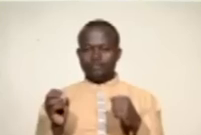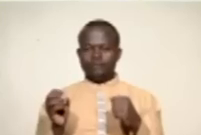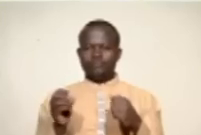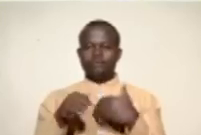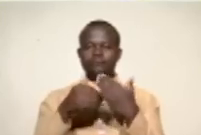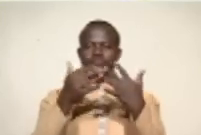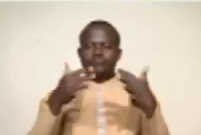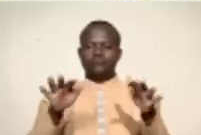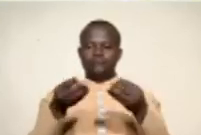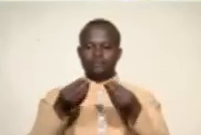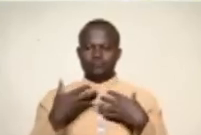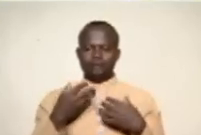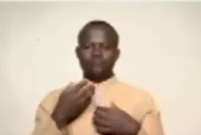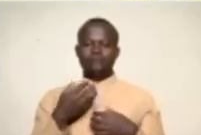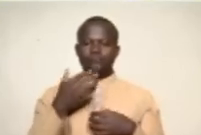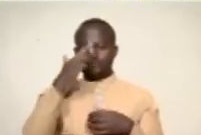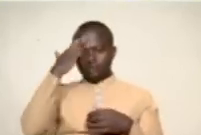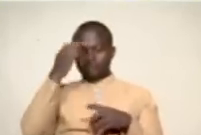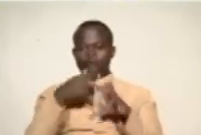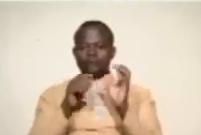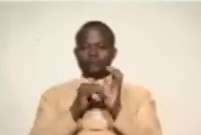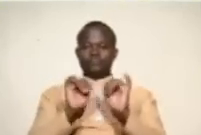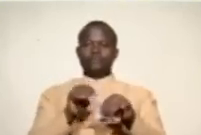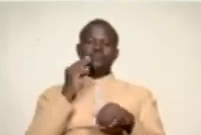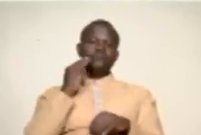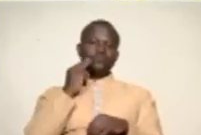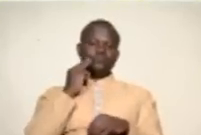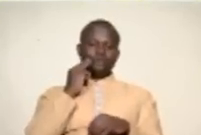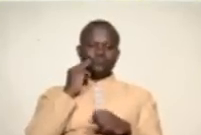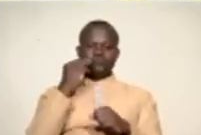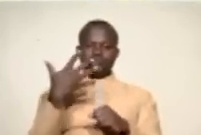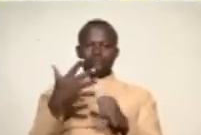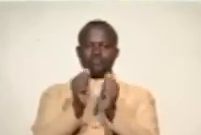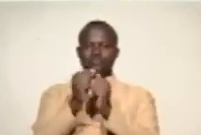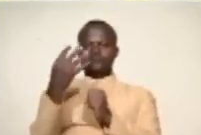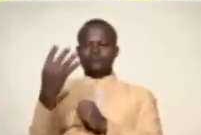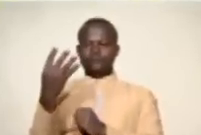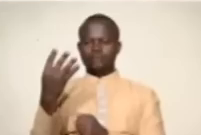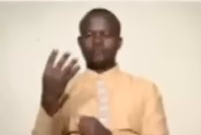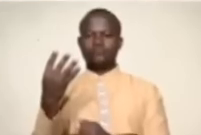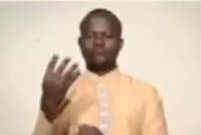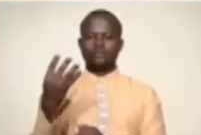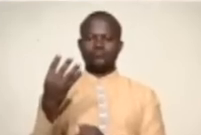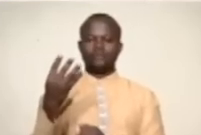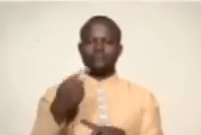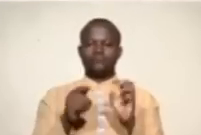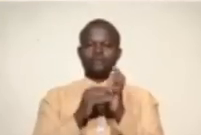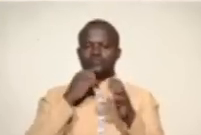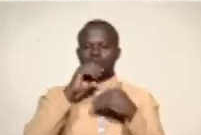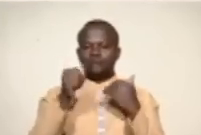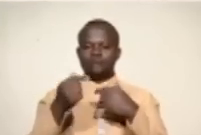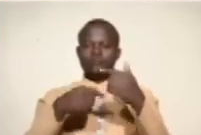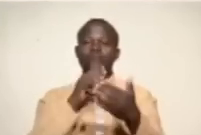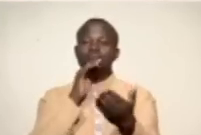bamaze kuduha sinibuka monta ariko hari hasigaye miliyoni 514. Gusa hari n'abandi